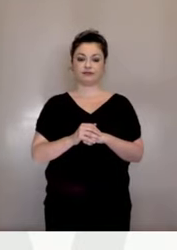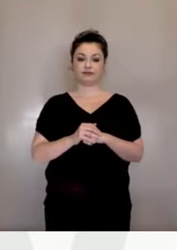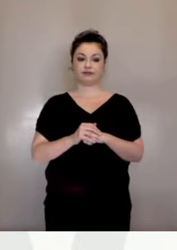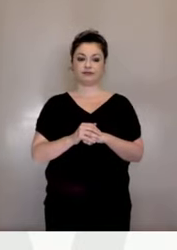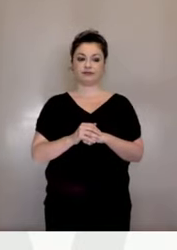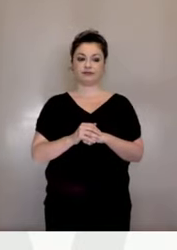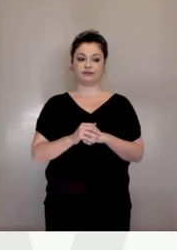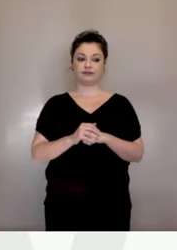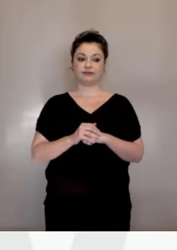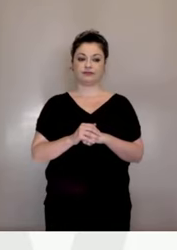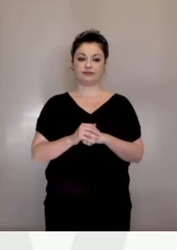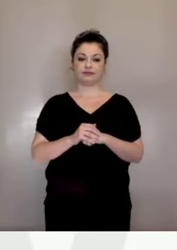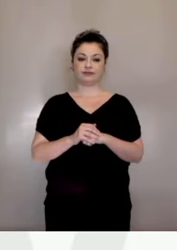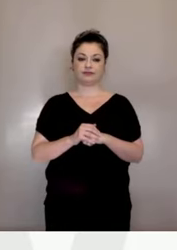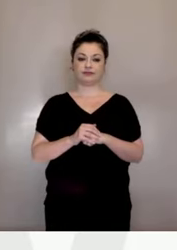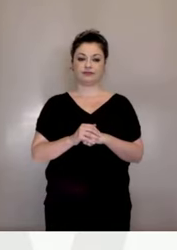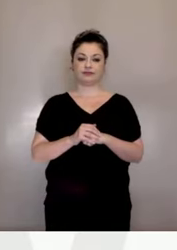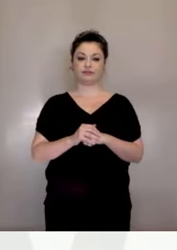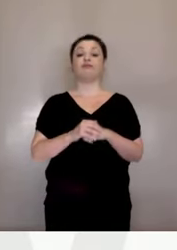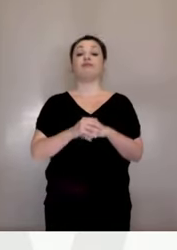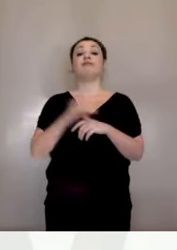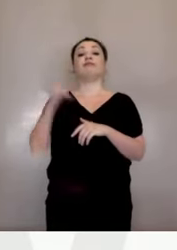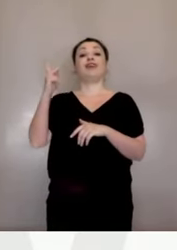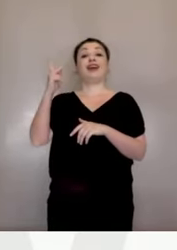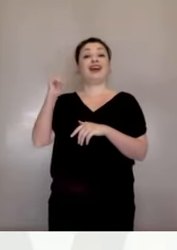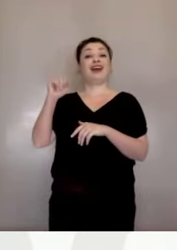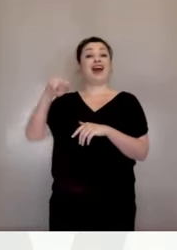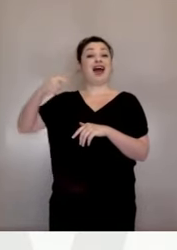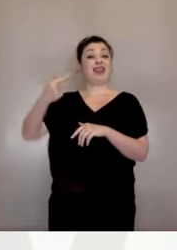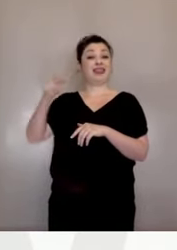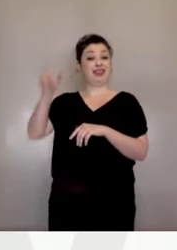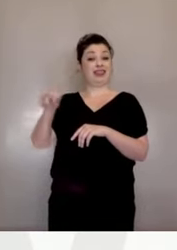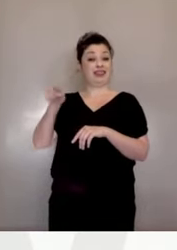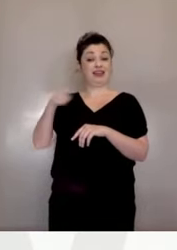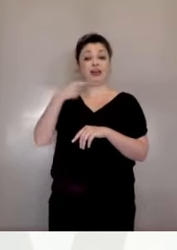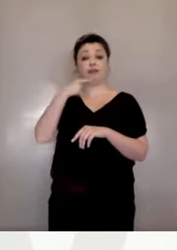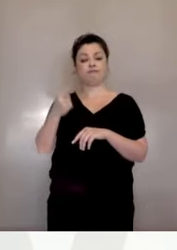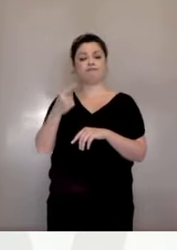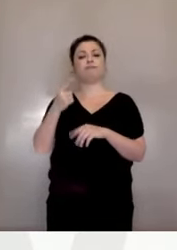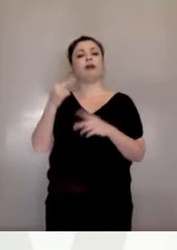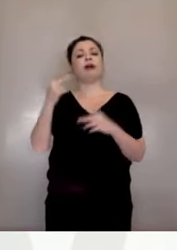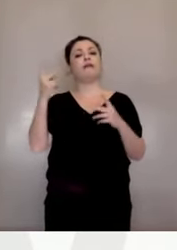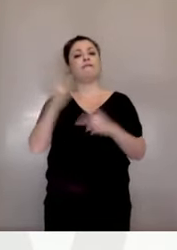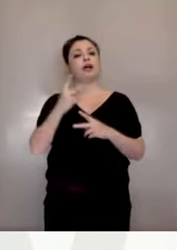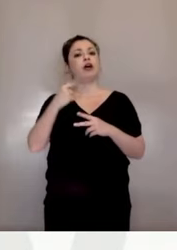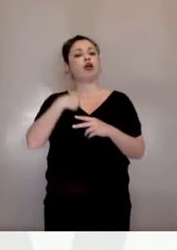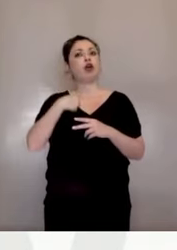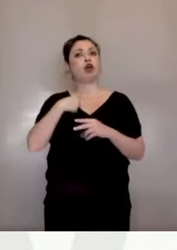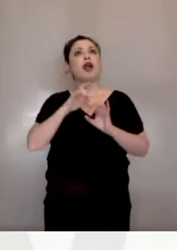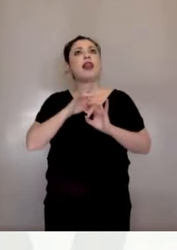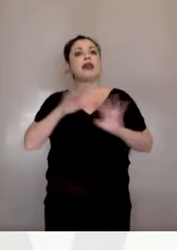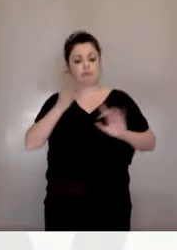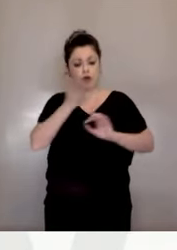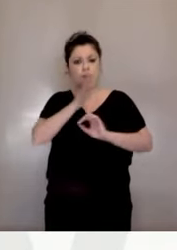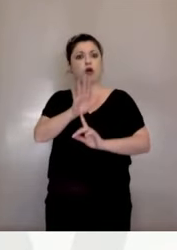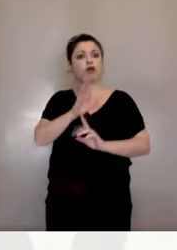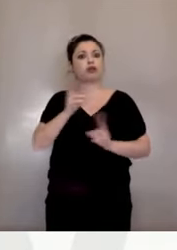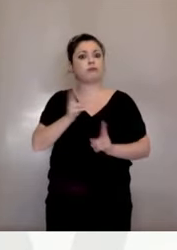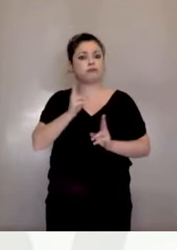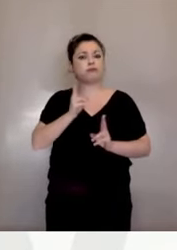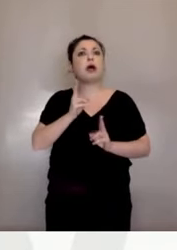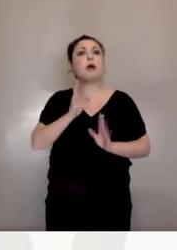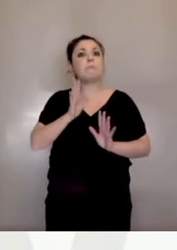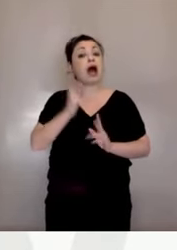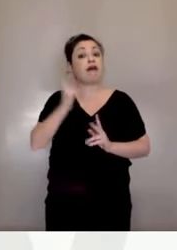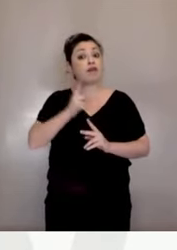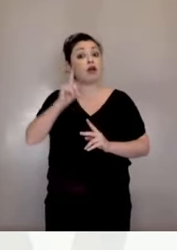fondamentales. Comme diceva Kant, è vero che io non posso dimostrare di essere libero, ma è vero altresì